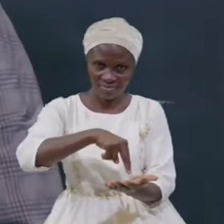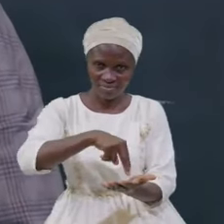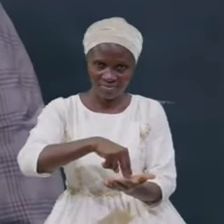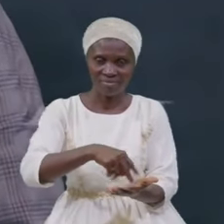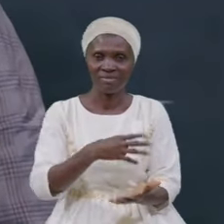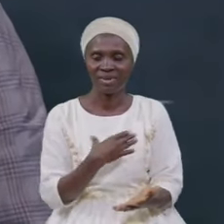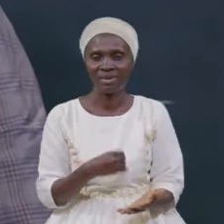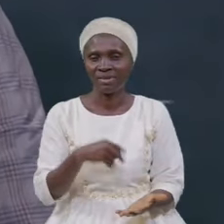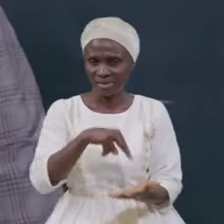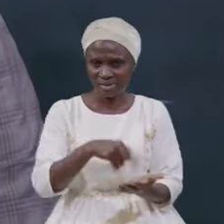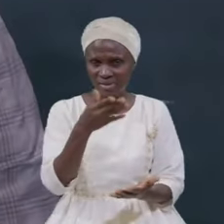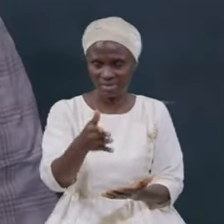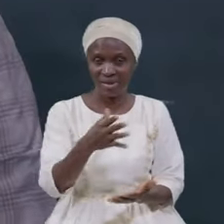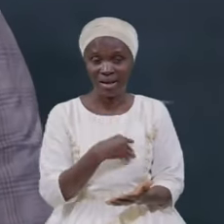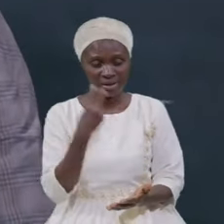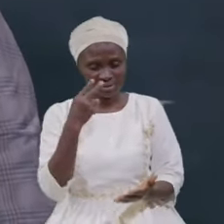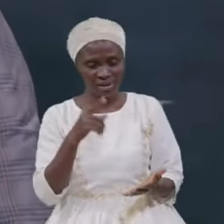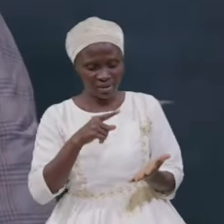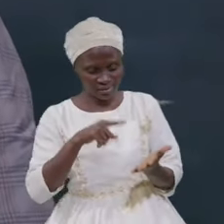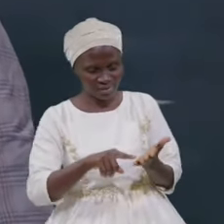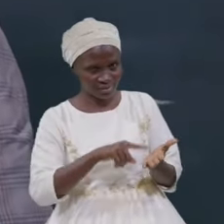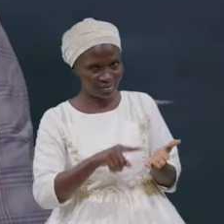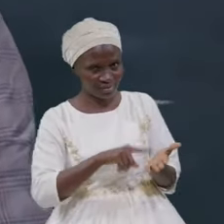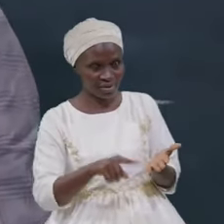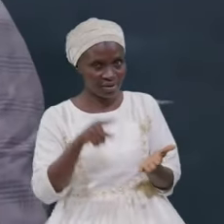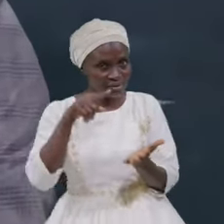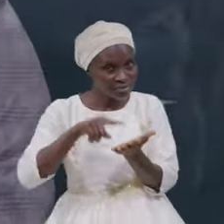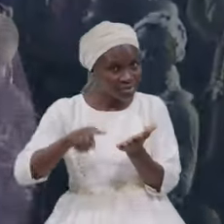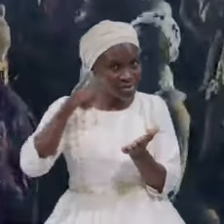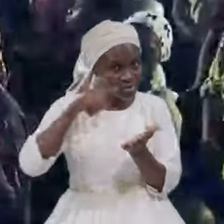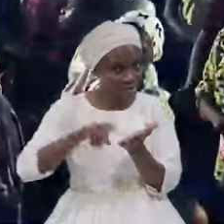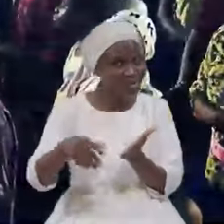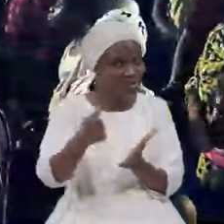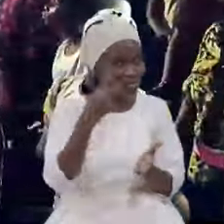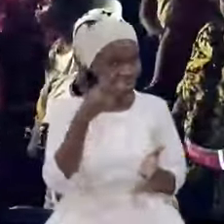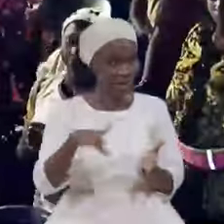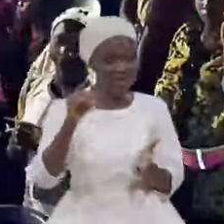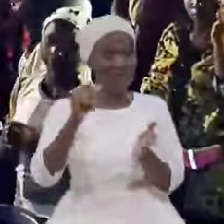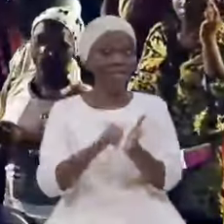nous avons prié, Dieu a déjà opéré le miracle dans ta vie. Amen.